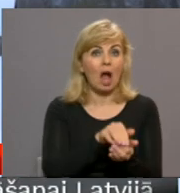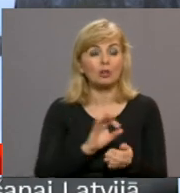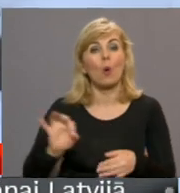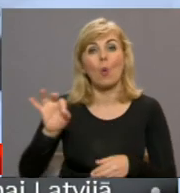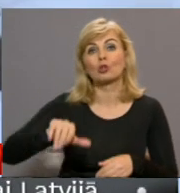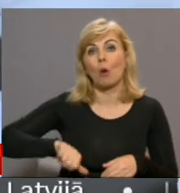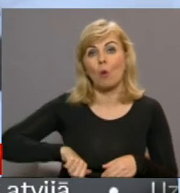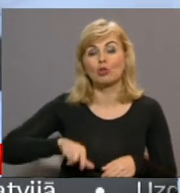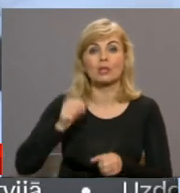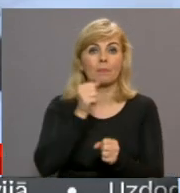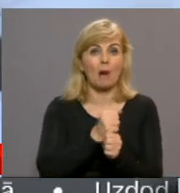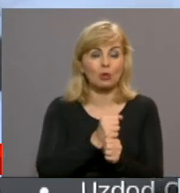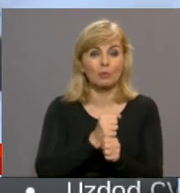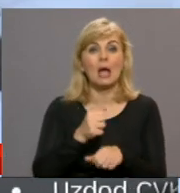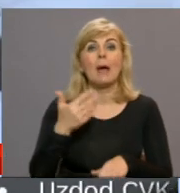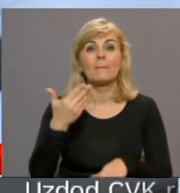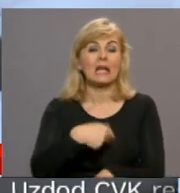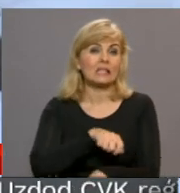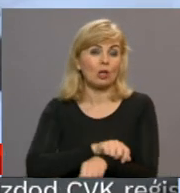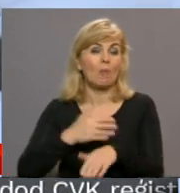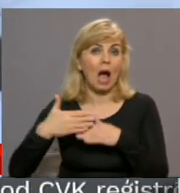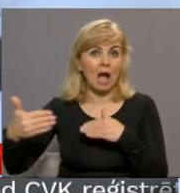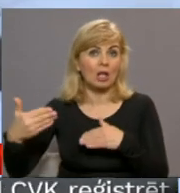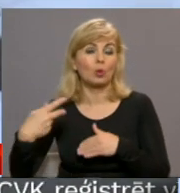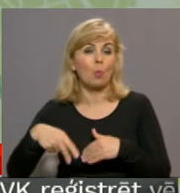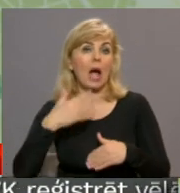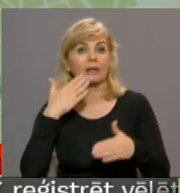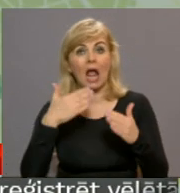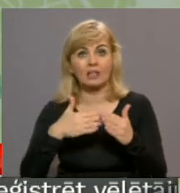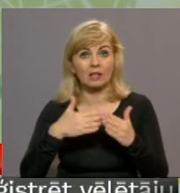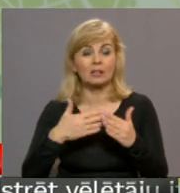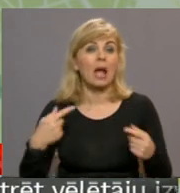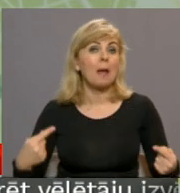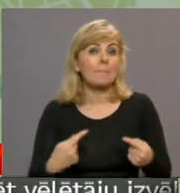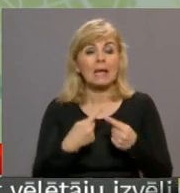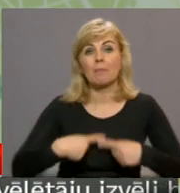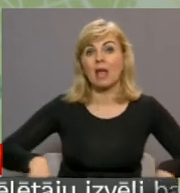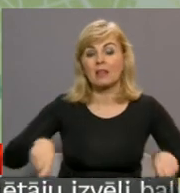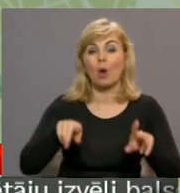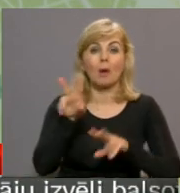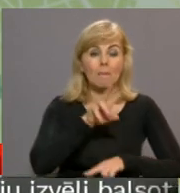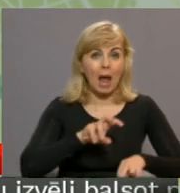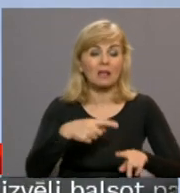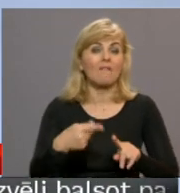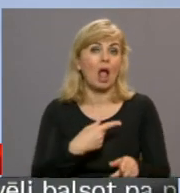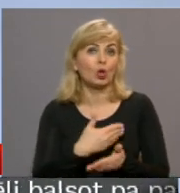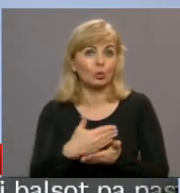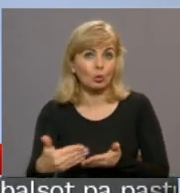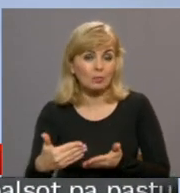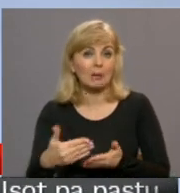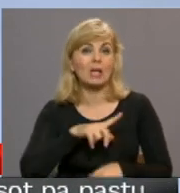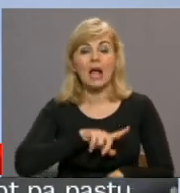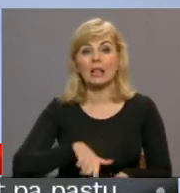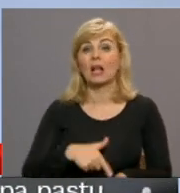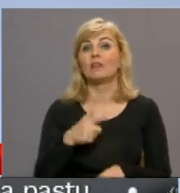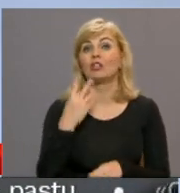Ozolmuižas pagastā, kas atrodas aptuveni 5 km attālumā no Rēzeknes. Taču piemērotas teritorijas meklējumi vēl turpinās. Pavisam Latvijā